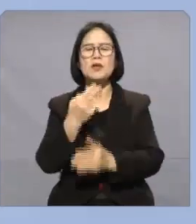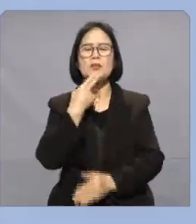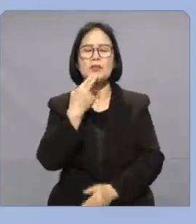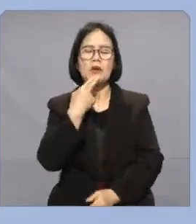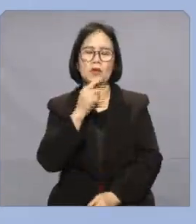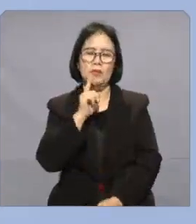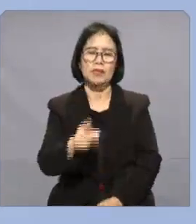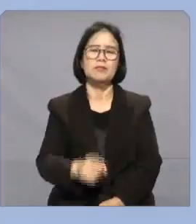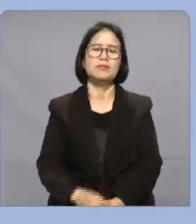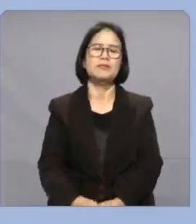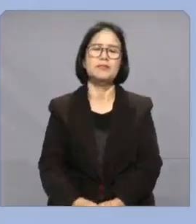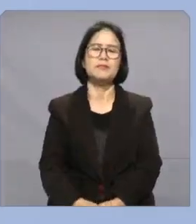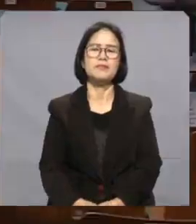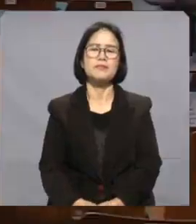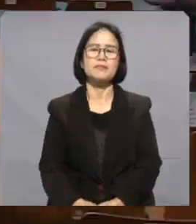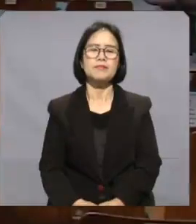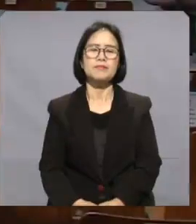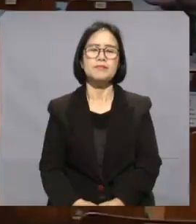어렵다고 밝혔습니다.